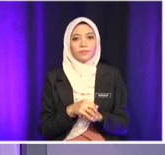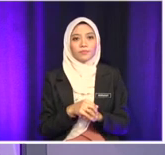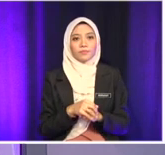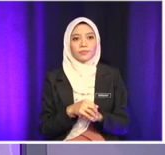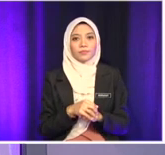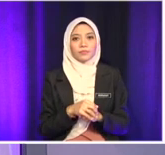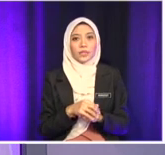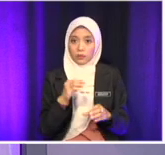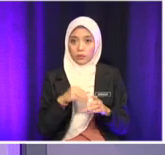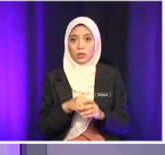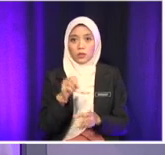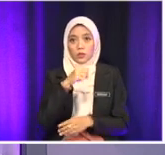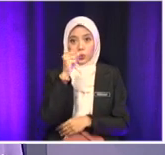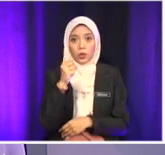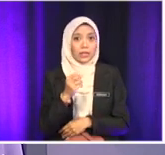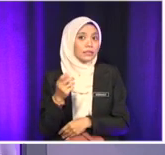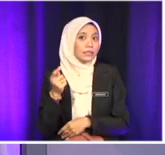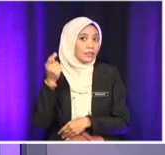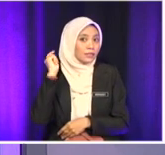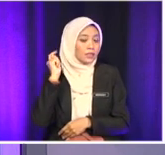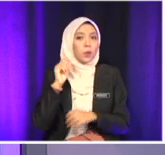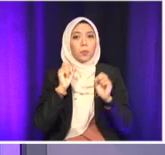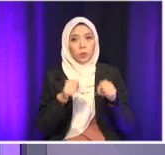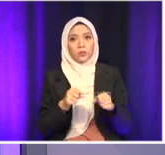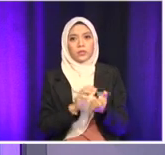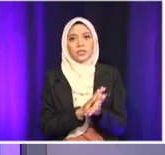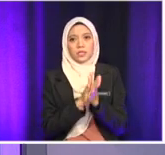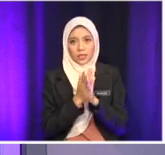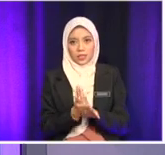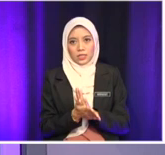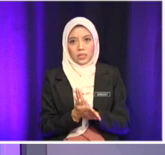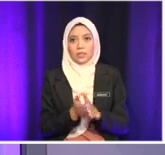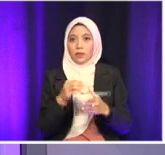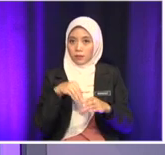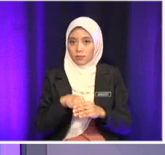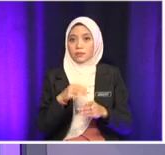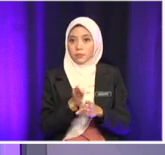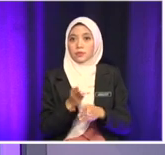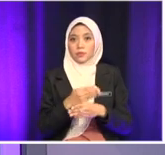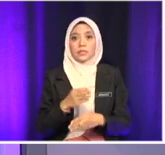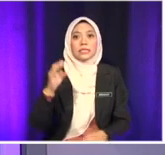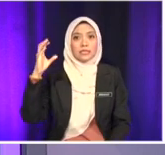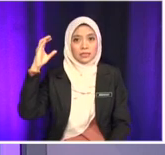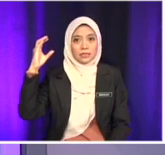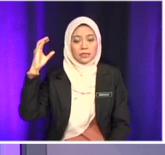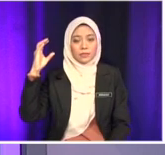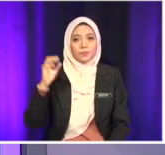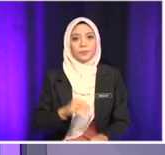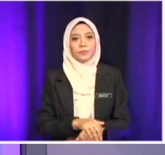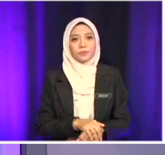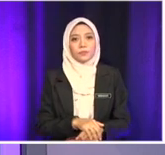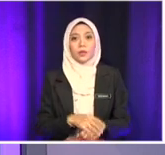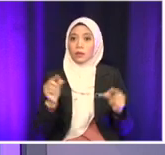cegukannya dengan Bi tadi mungkin juga boleh dijadikan soal bagian si jadi bagian sini adalah gabung gabungan beberapa